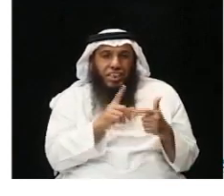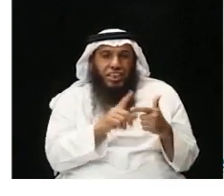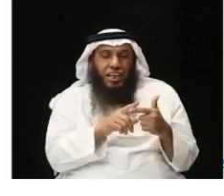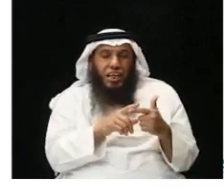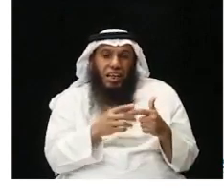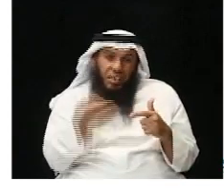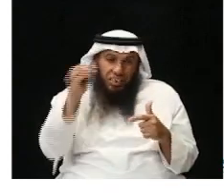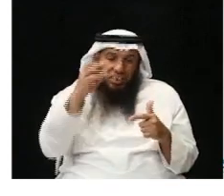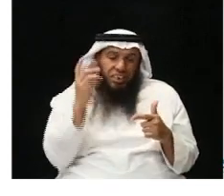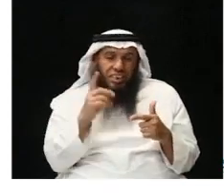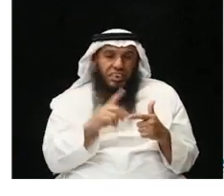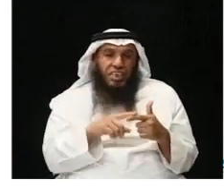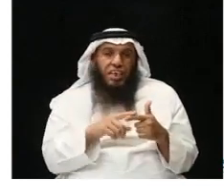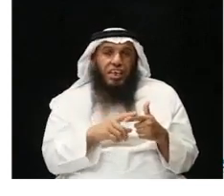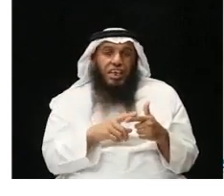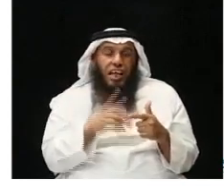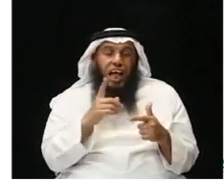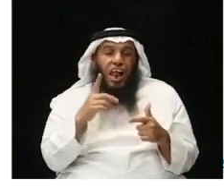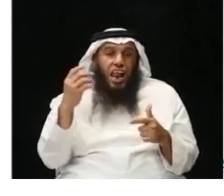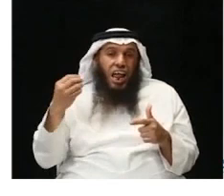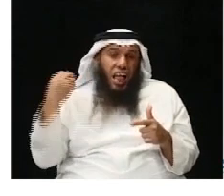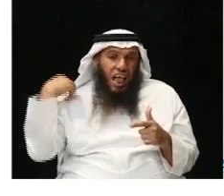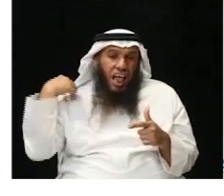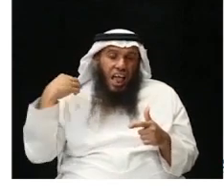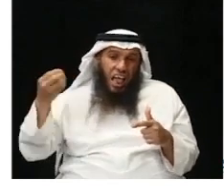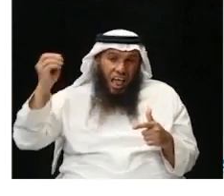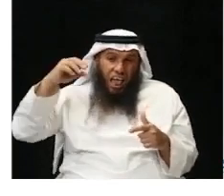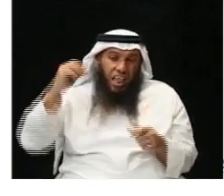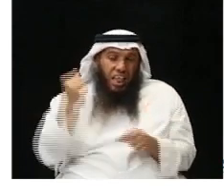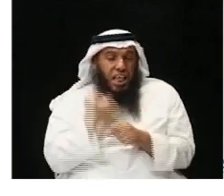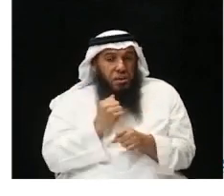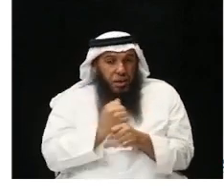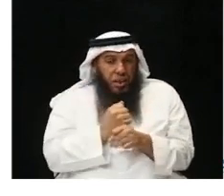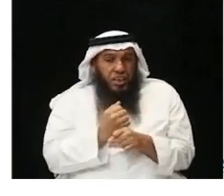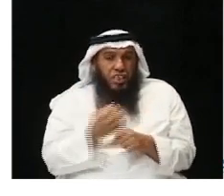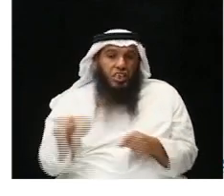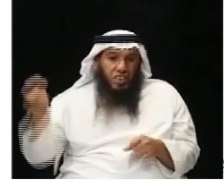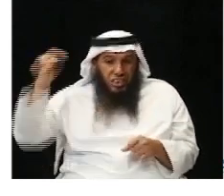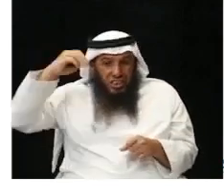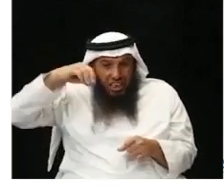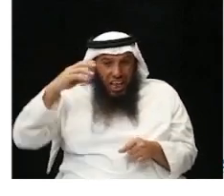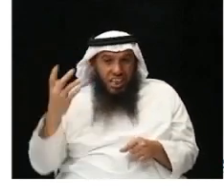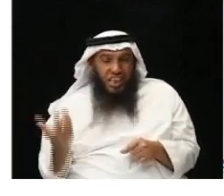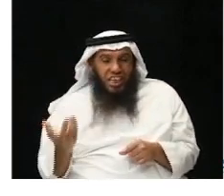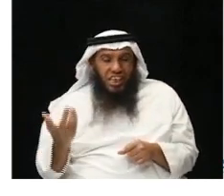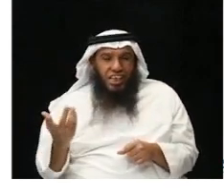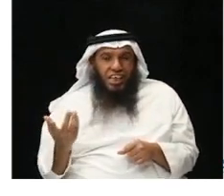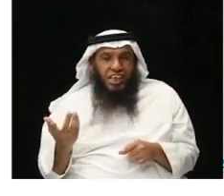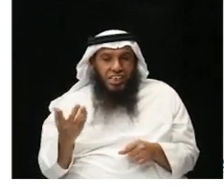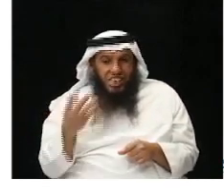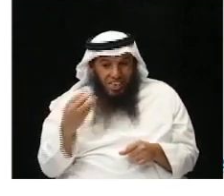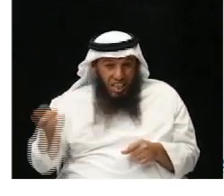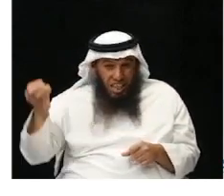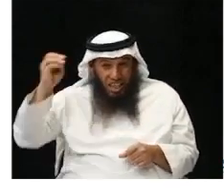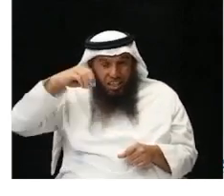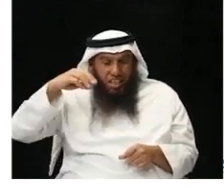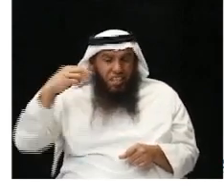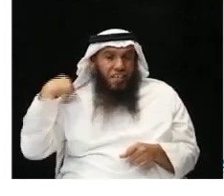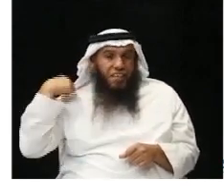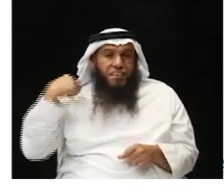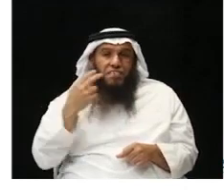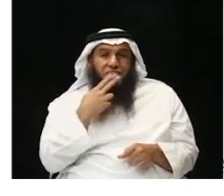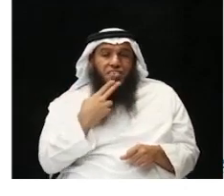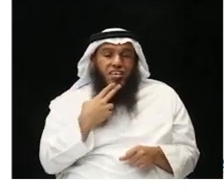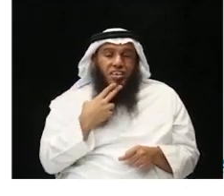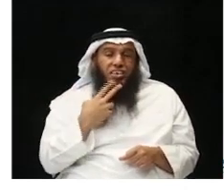الثانية: ولنجزينهم أحسن الذي كانوا يعملون. أحسن الذي كانوا يعملون، هذه